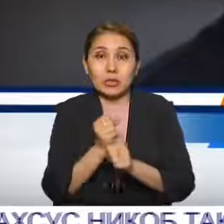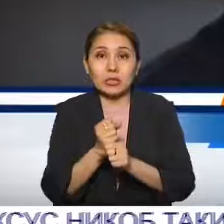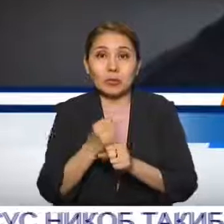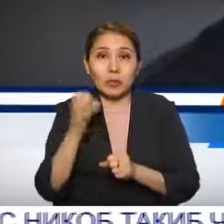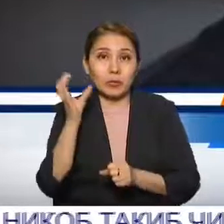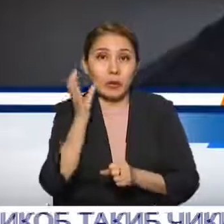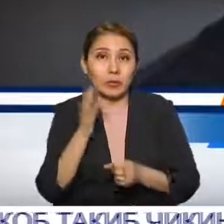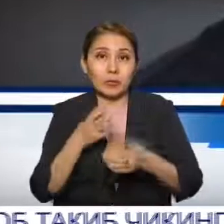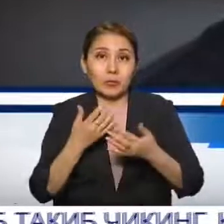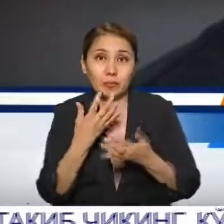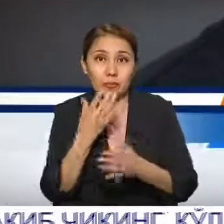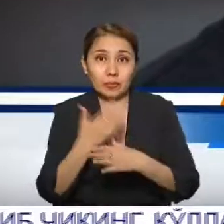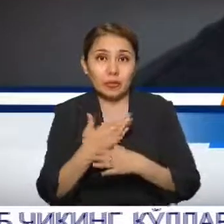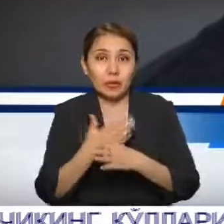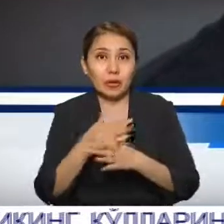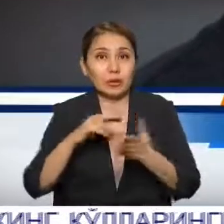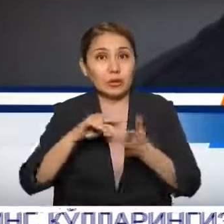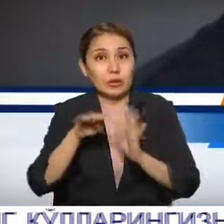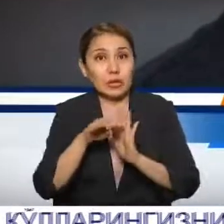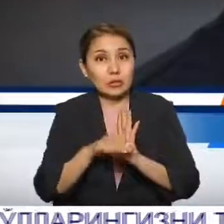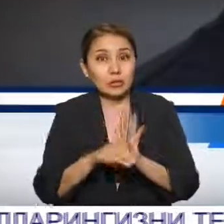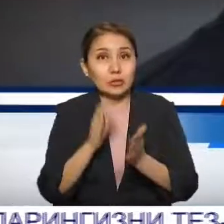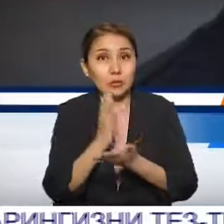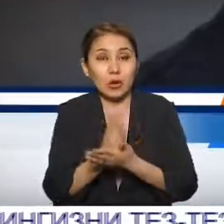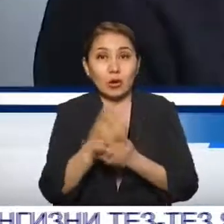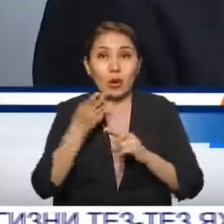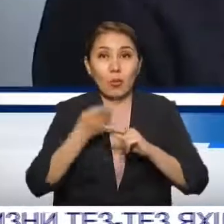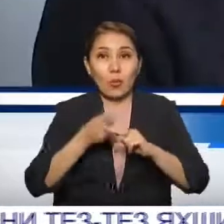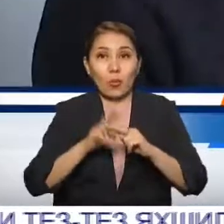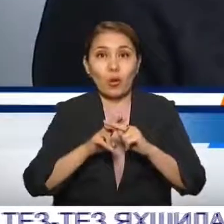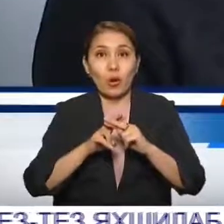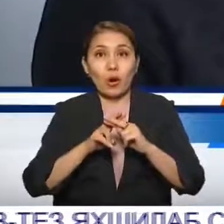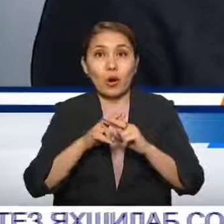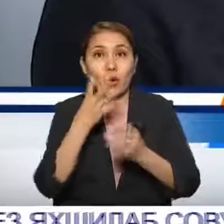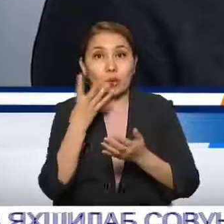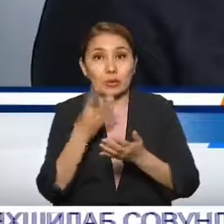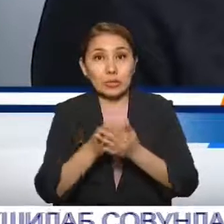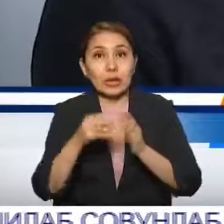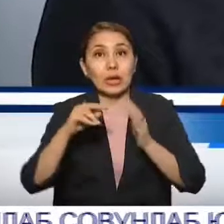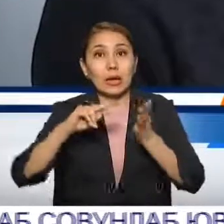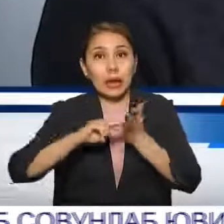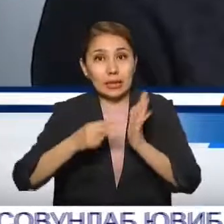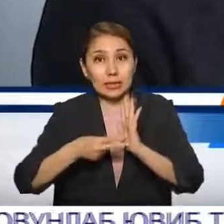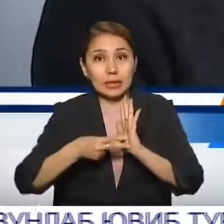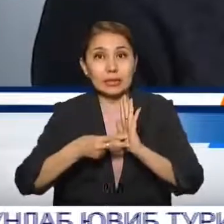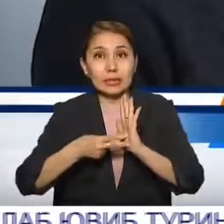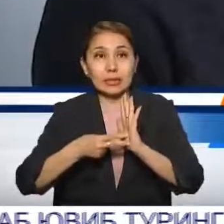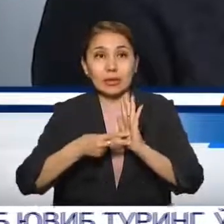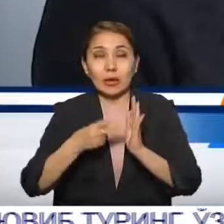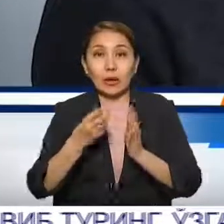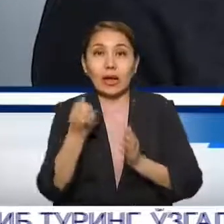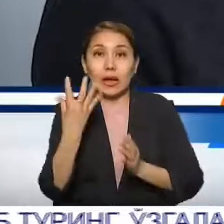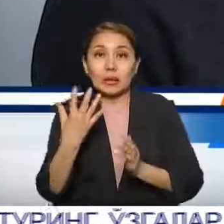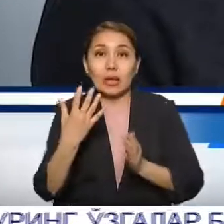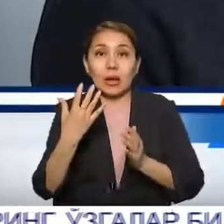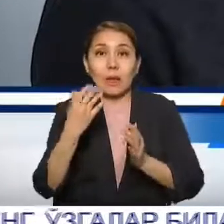yuklanadi. Jumladan ArcGIS dasturimiz bor, bu grafik ma'lumotlar to'planadi. Obyektga tegishli bo'lgan kadastr raqami, egasi, uning qancha